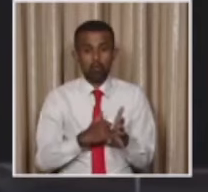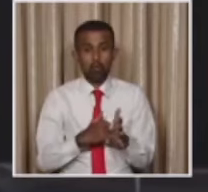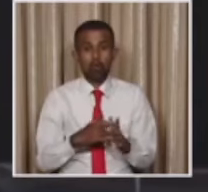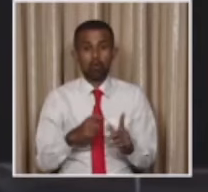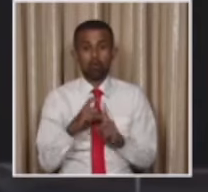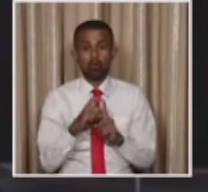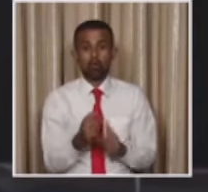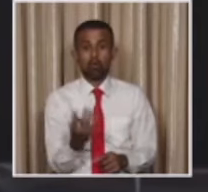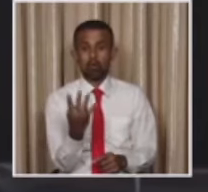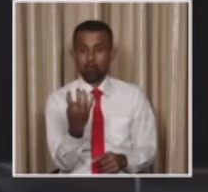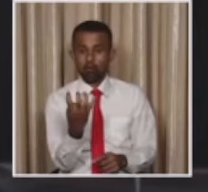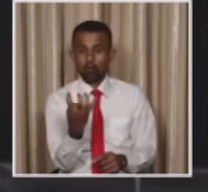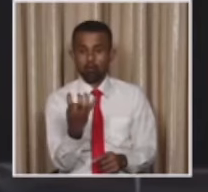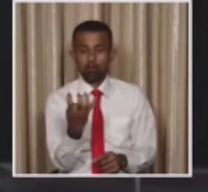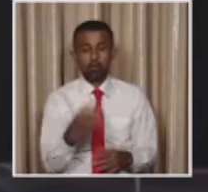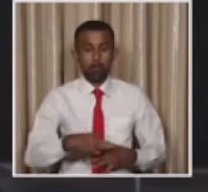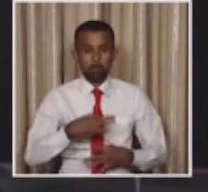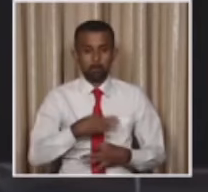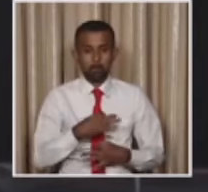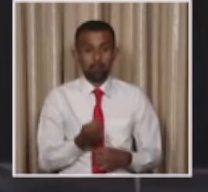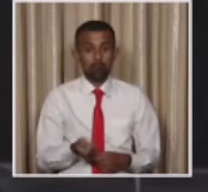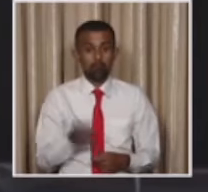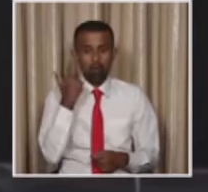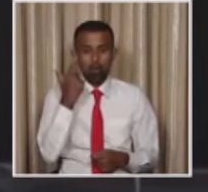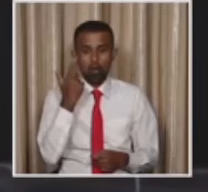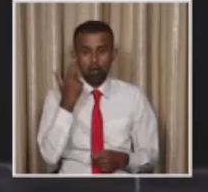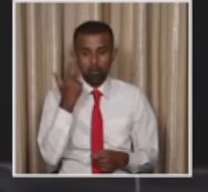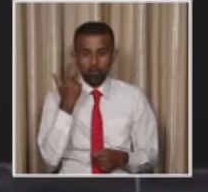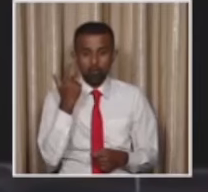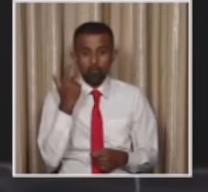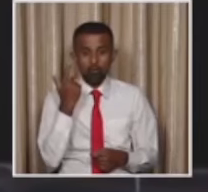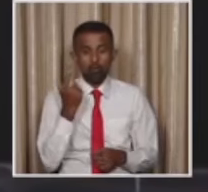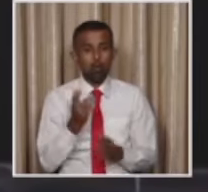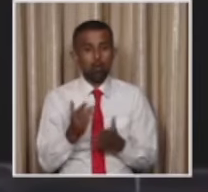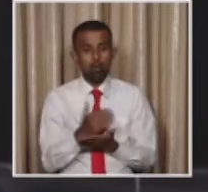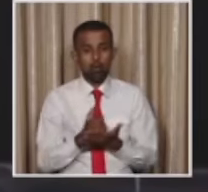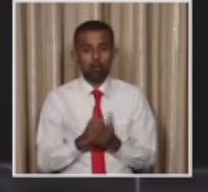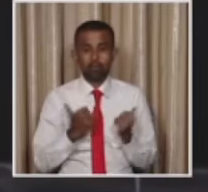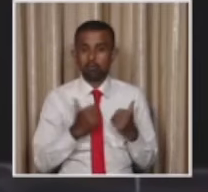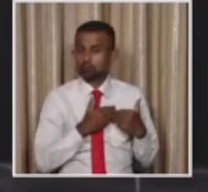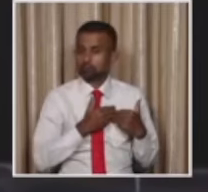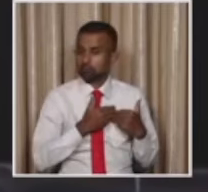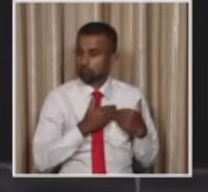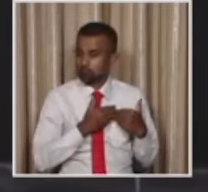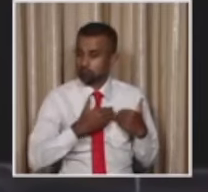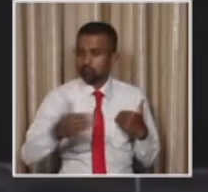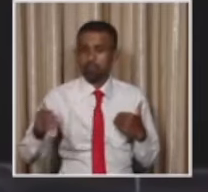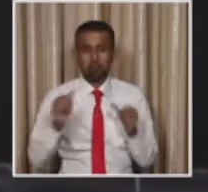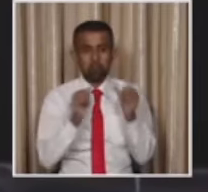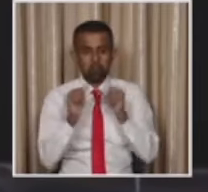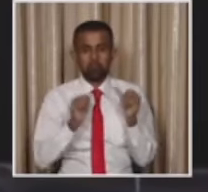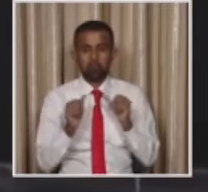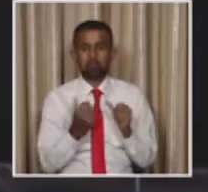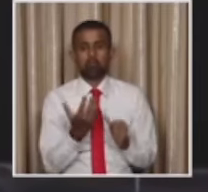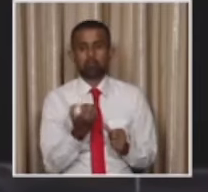4000යි ඊළඟට ඒ කරන ඔපරේෂන් විශාල මිලයි ඒව කරගත්තු හැම කෙනෙකුටම ජීවිත කාලයට පුරාම බෙහෙත් ගන්න වෙලා